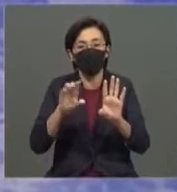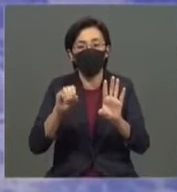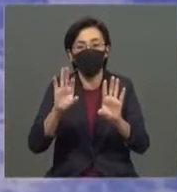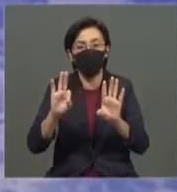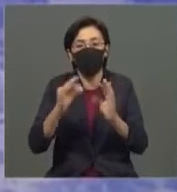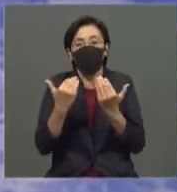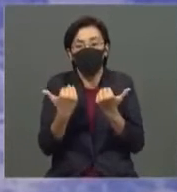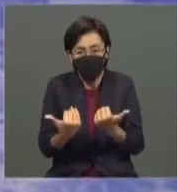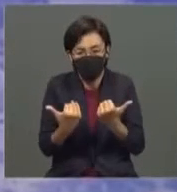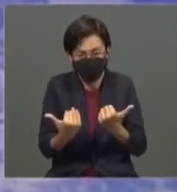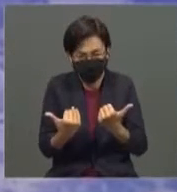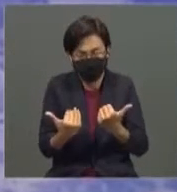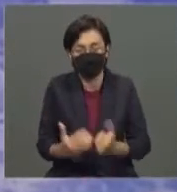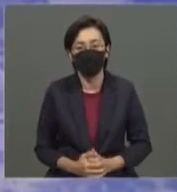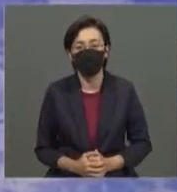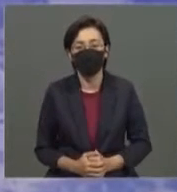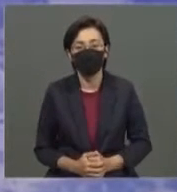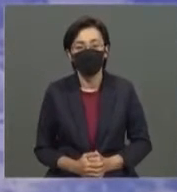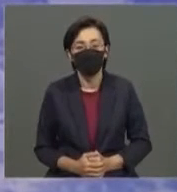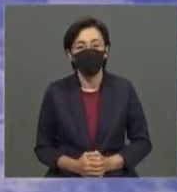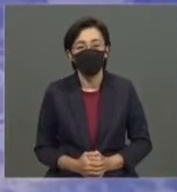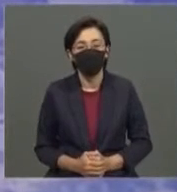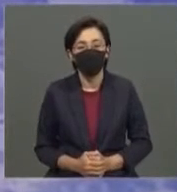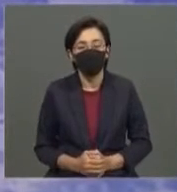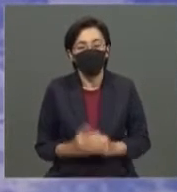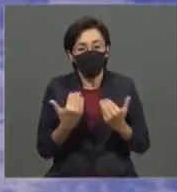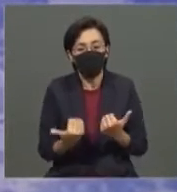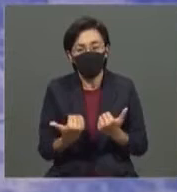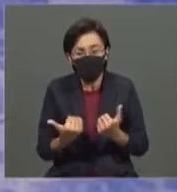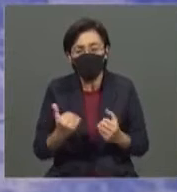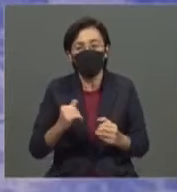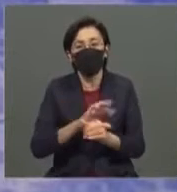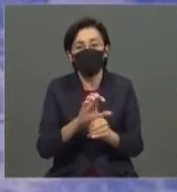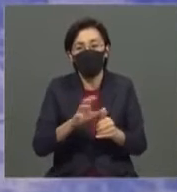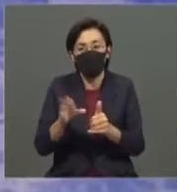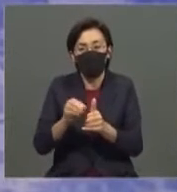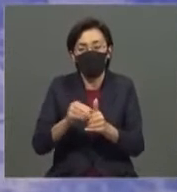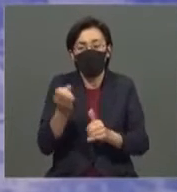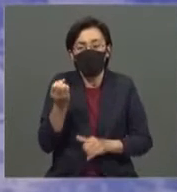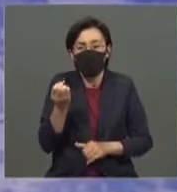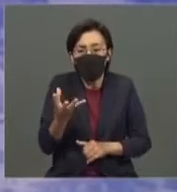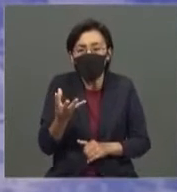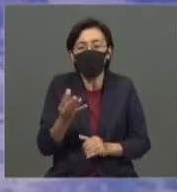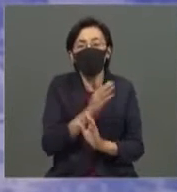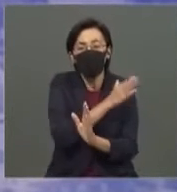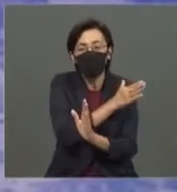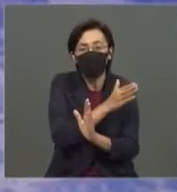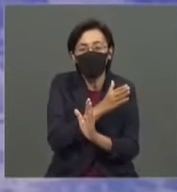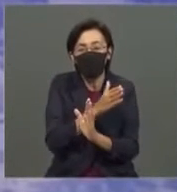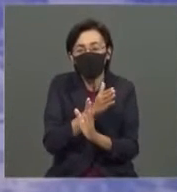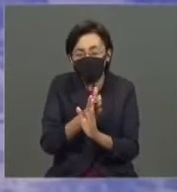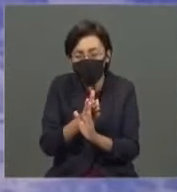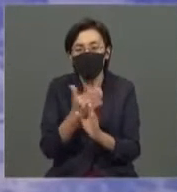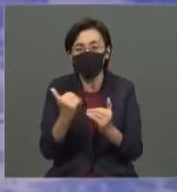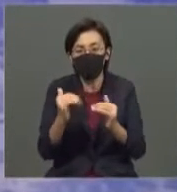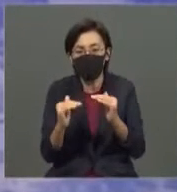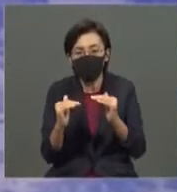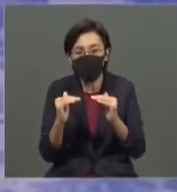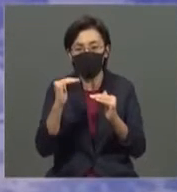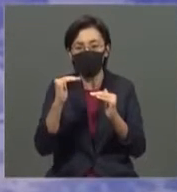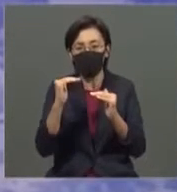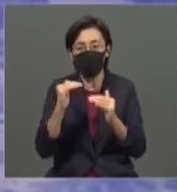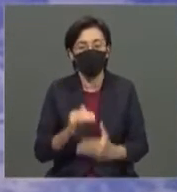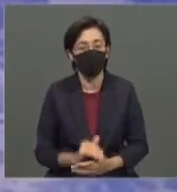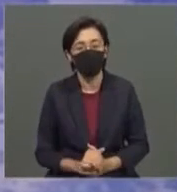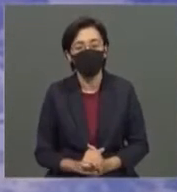ในวันนี้ซึ่งก็เป็นการมากกว่าวันก่อนๆที่ผ่านมานะครับก็จะได้เห็นนะครับว่